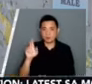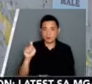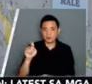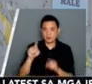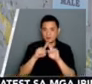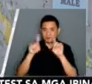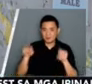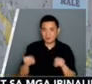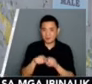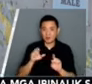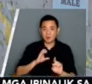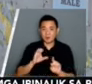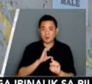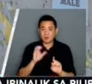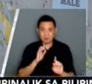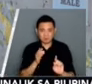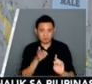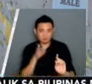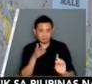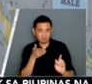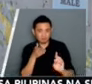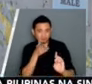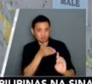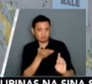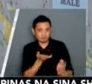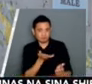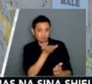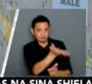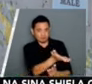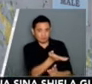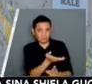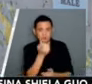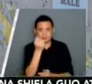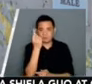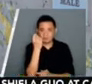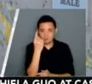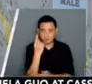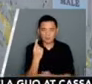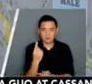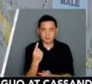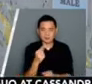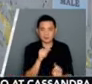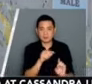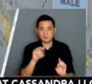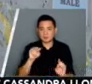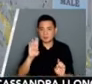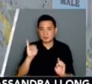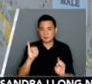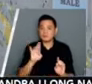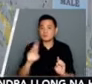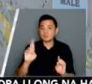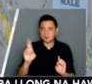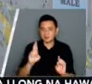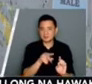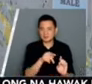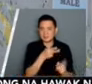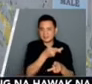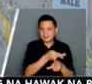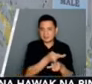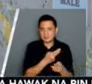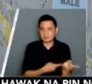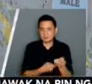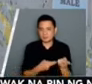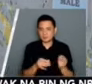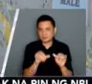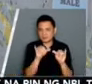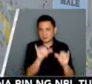ang Senado, pero sa ating initial information ay nakahanda ang NBI na dito muna manatili ang dalawa na para bantayan na